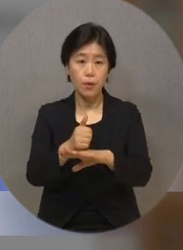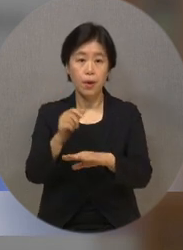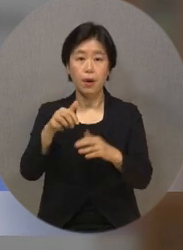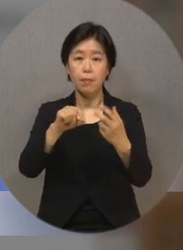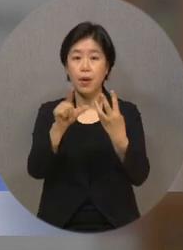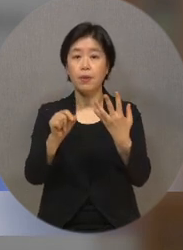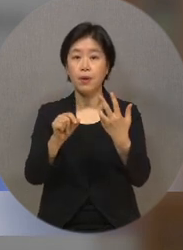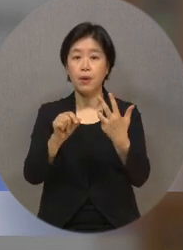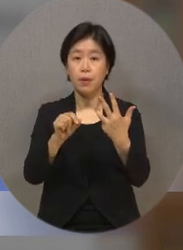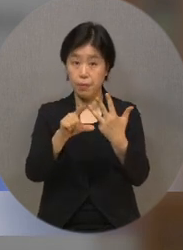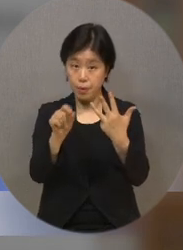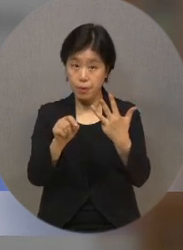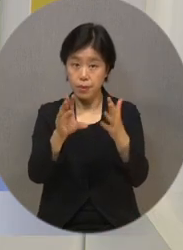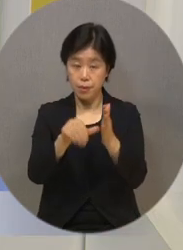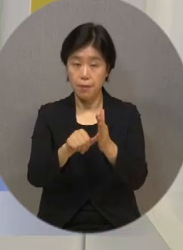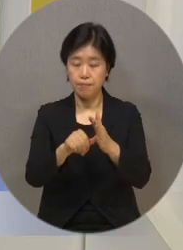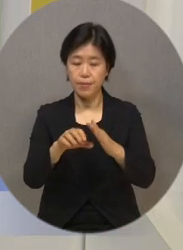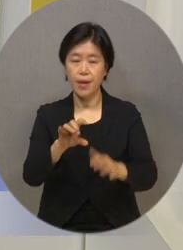통보할 예정입니다